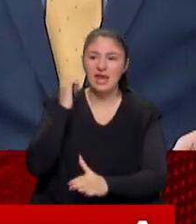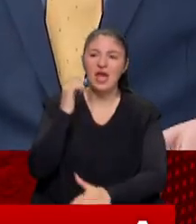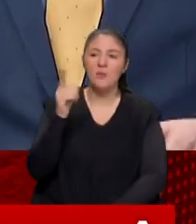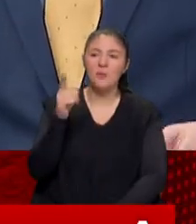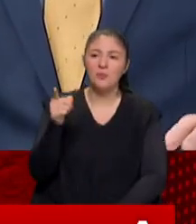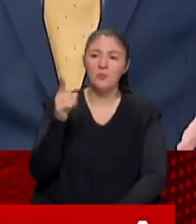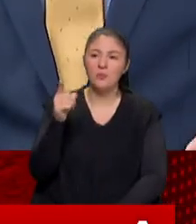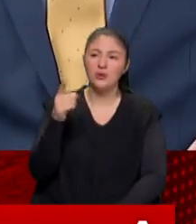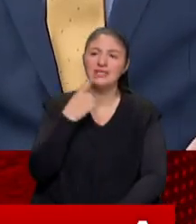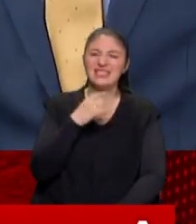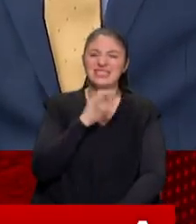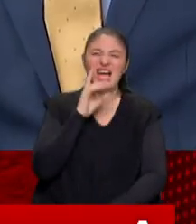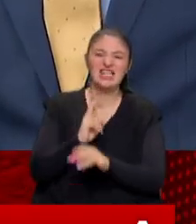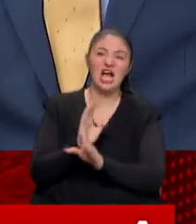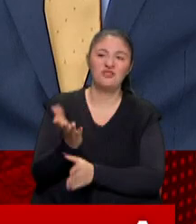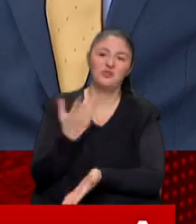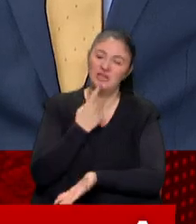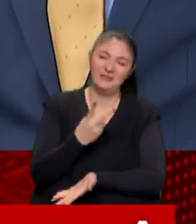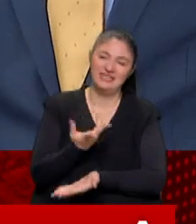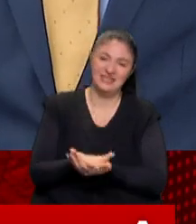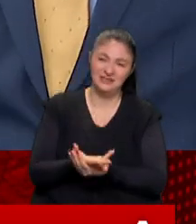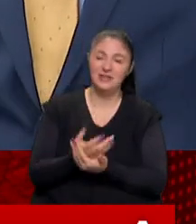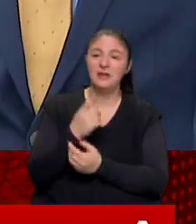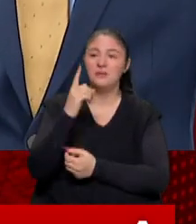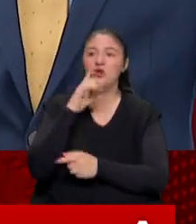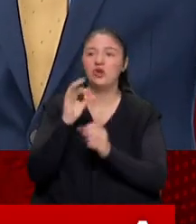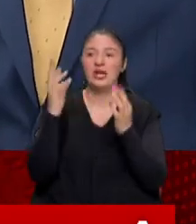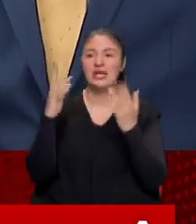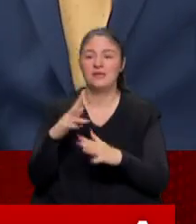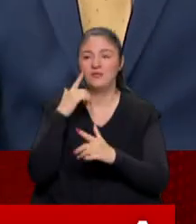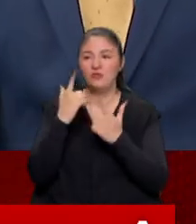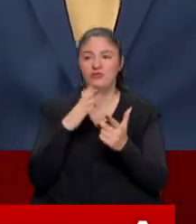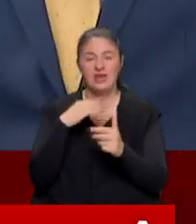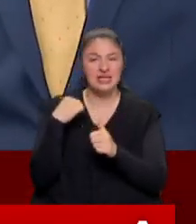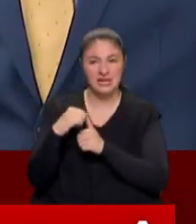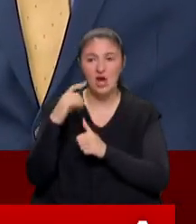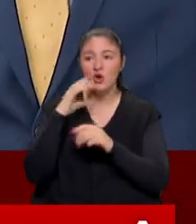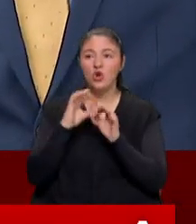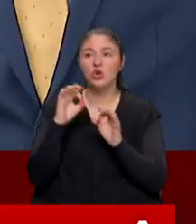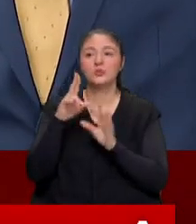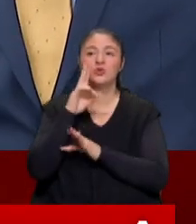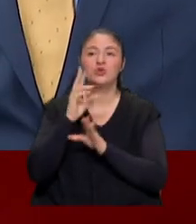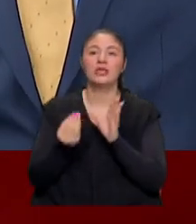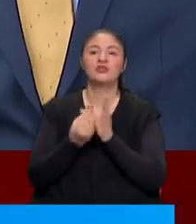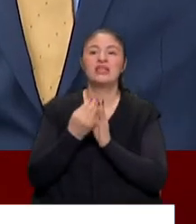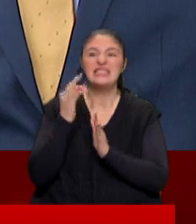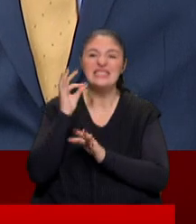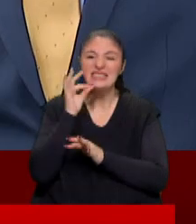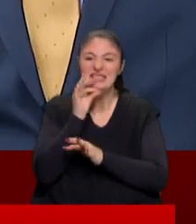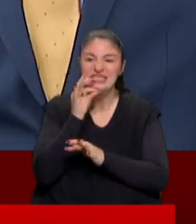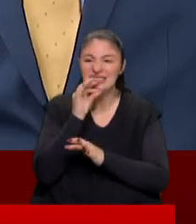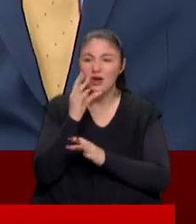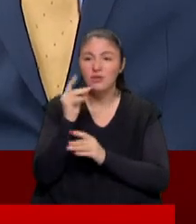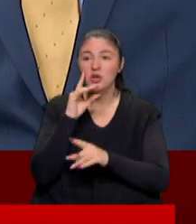bu tatsız hatıra kalmış diyebiliriz. Bir kontrollü yıkım görüntüsü var yine. Kontrolsüz bir sonuca az daha neden olacak